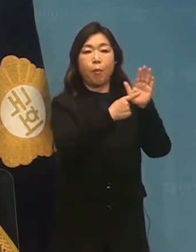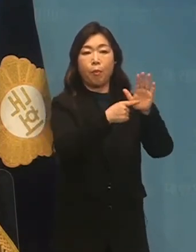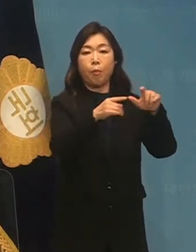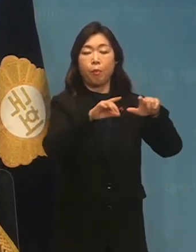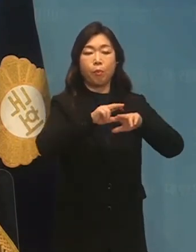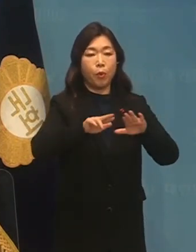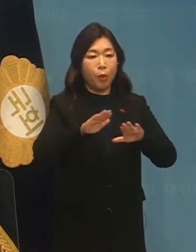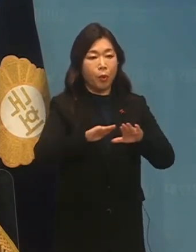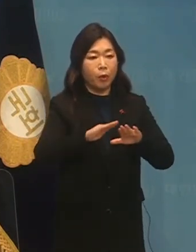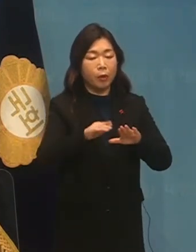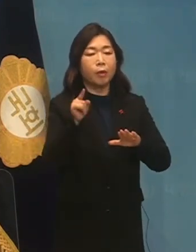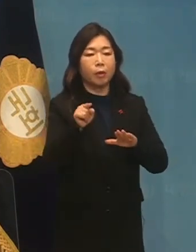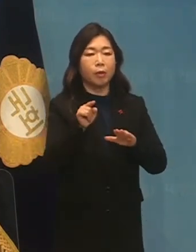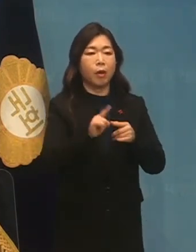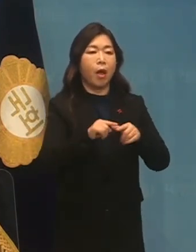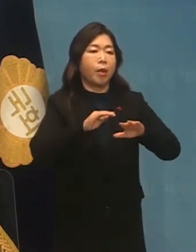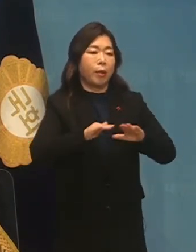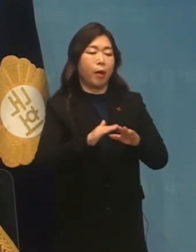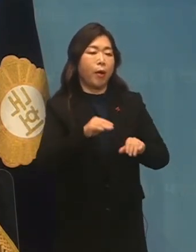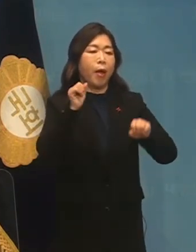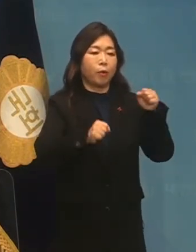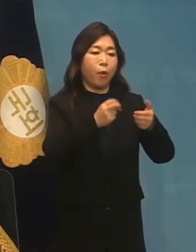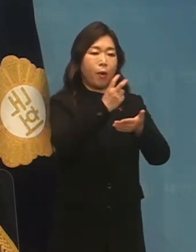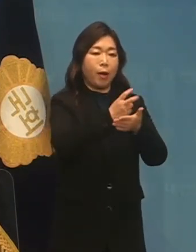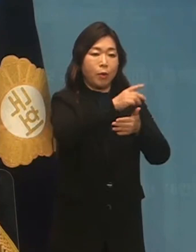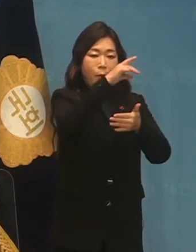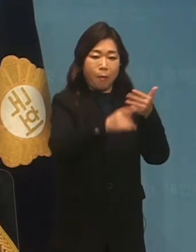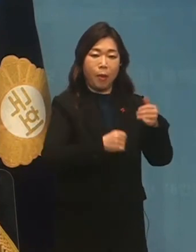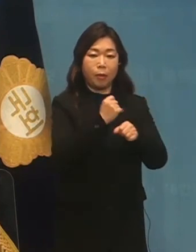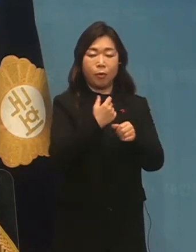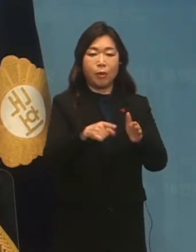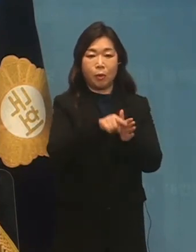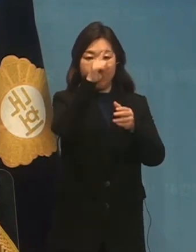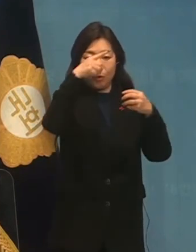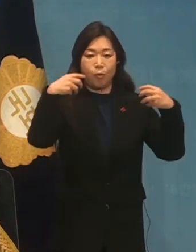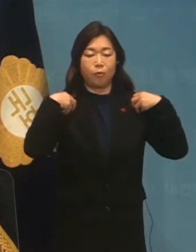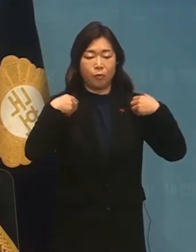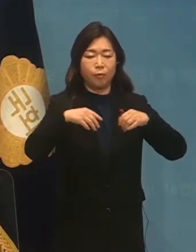행동 강령을 만들도록 정부가 적극적으로 나서겠습니다.